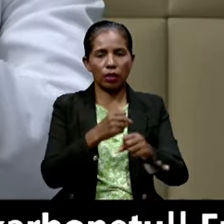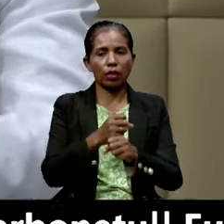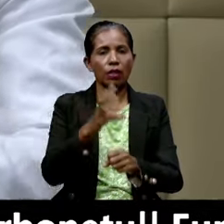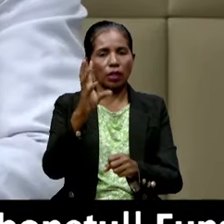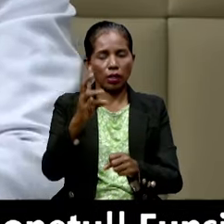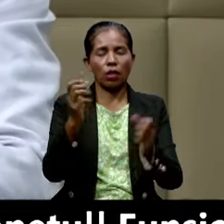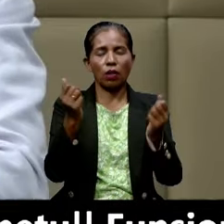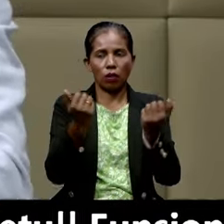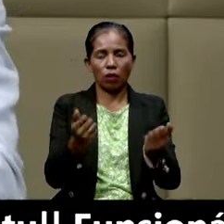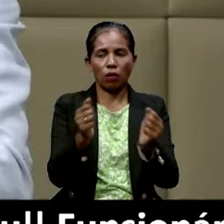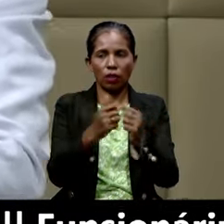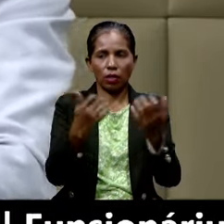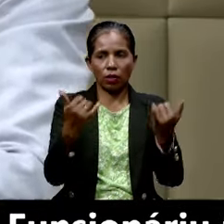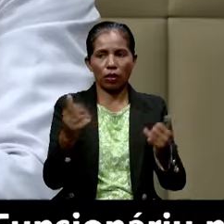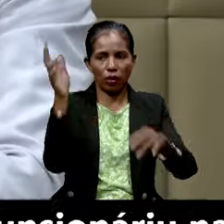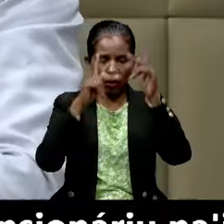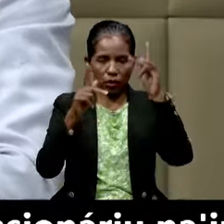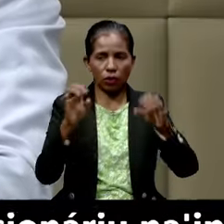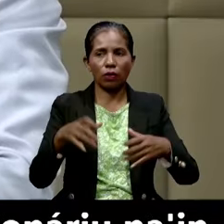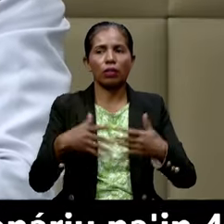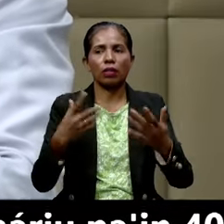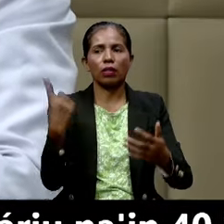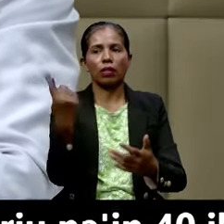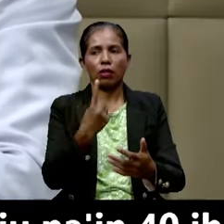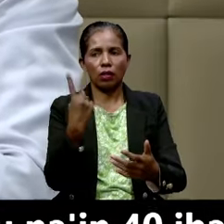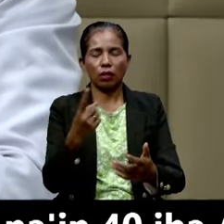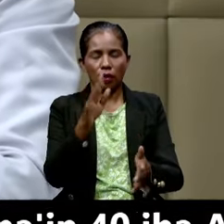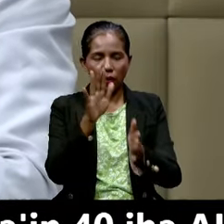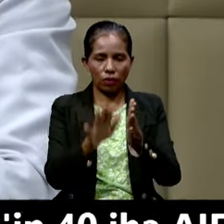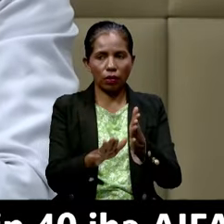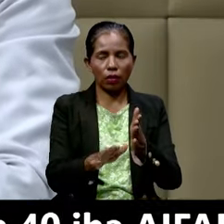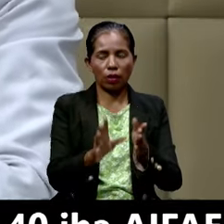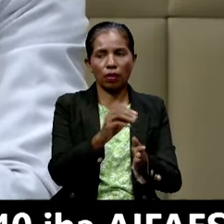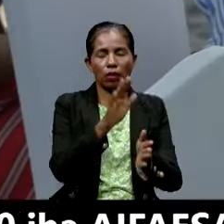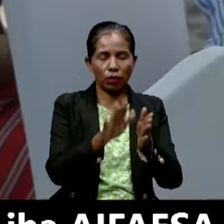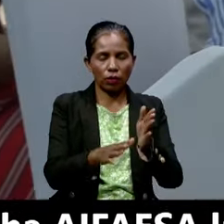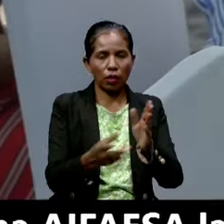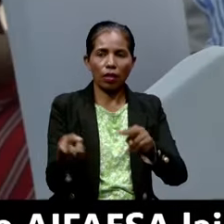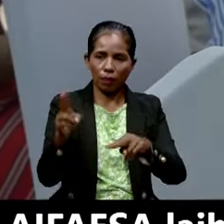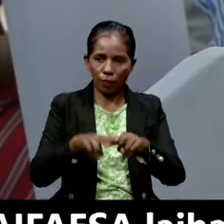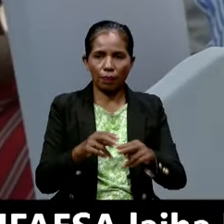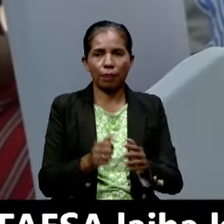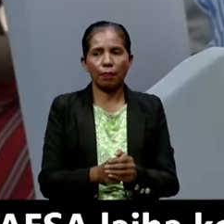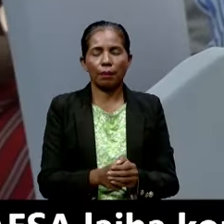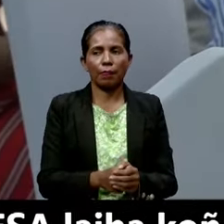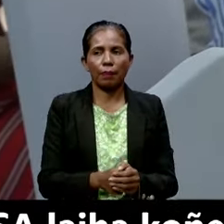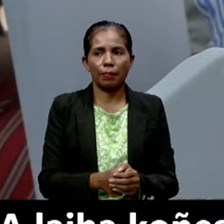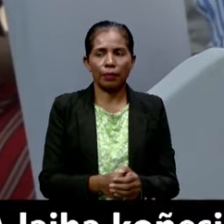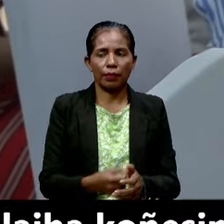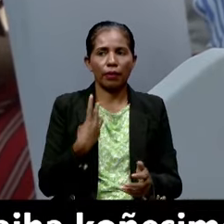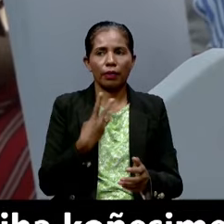nen minya kasus nen hamsa nafatin persisten o diminui o aumenta retrospective study ini memang